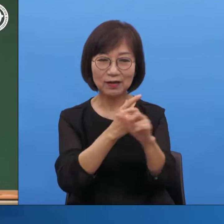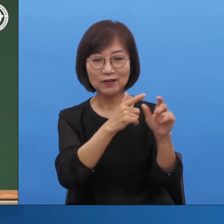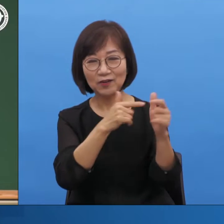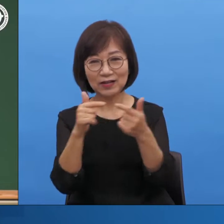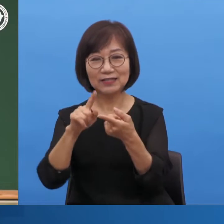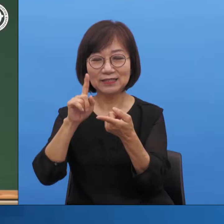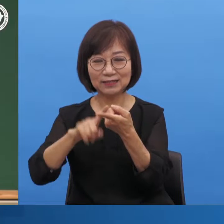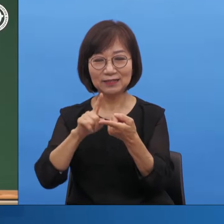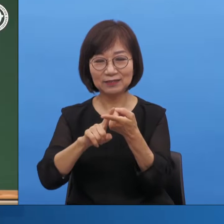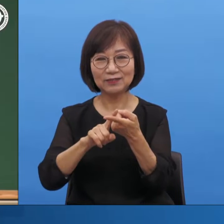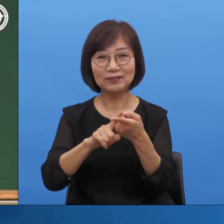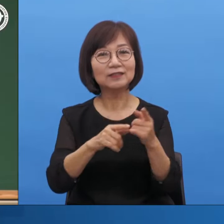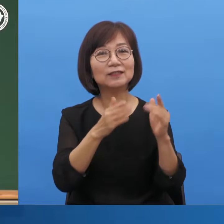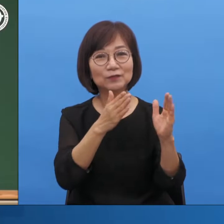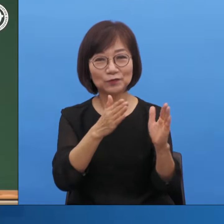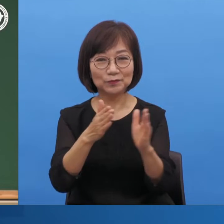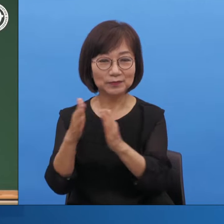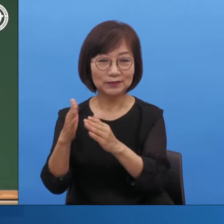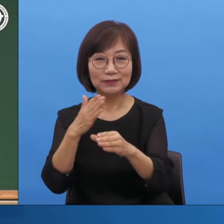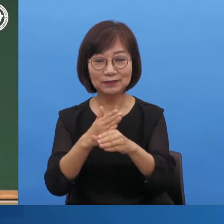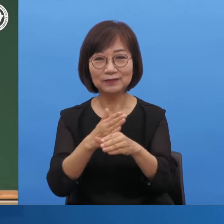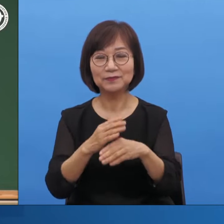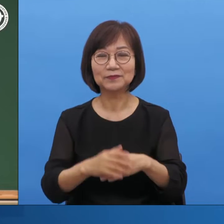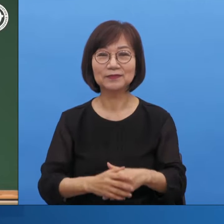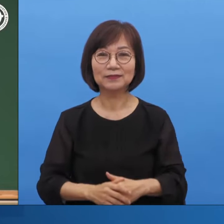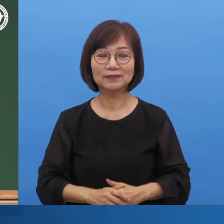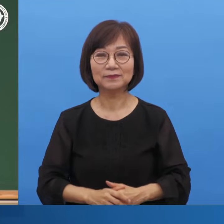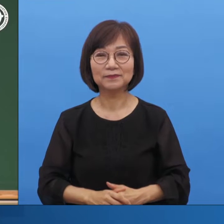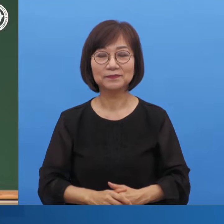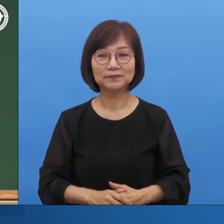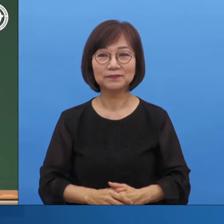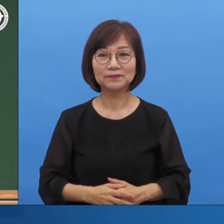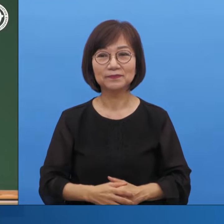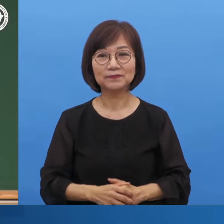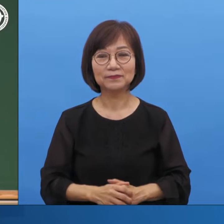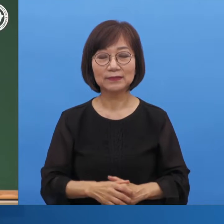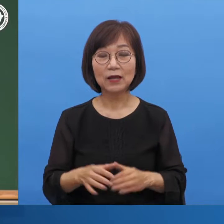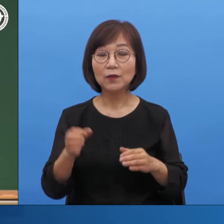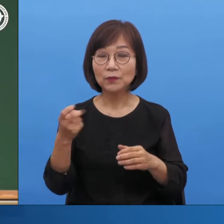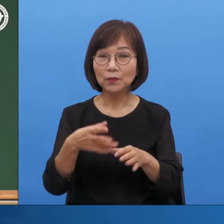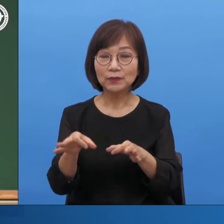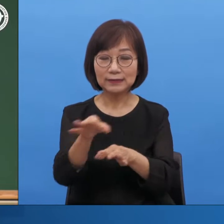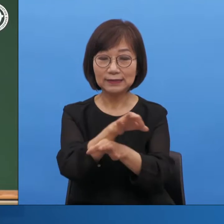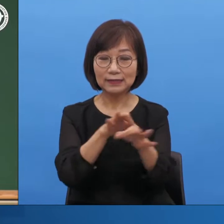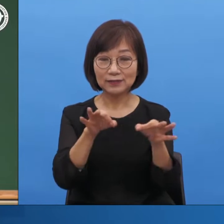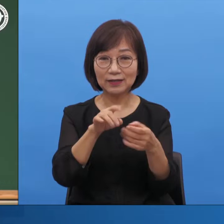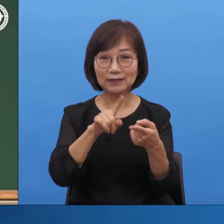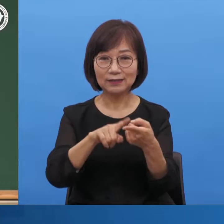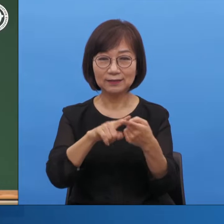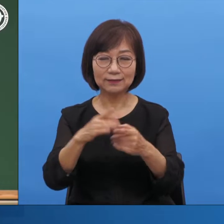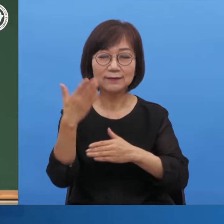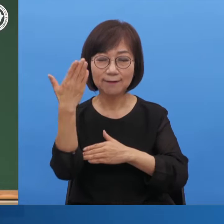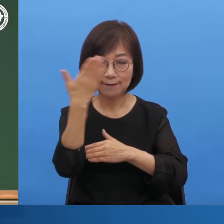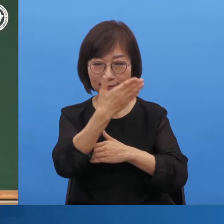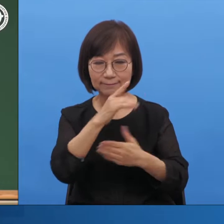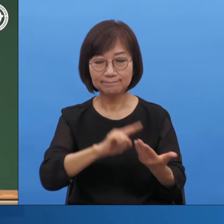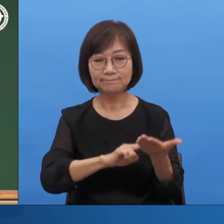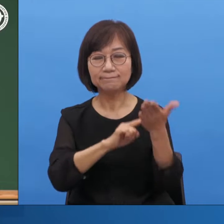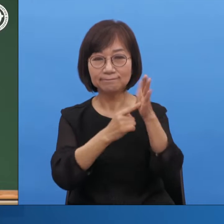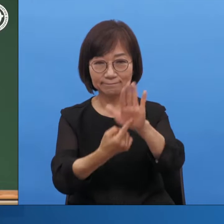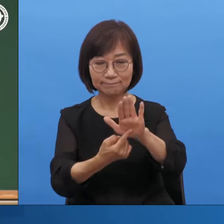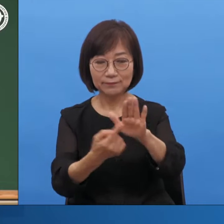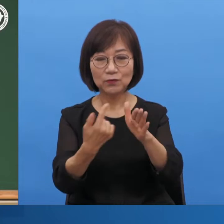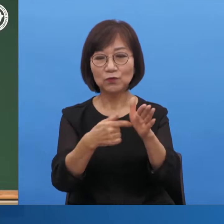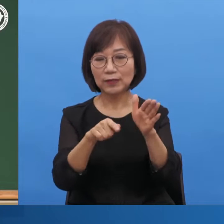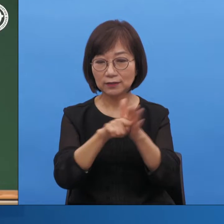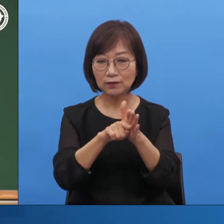행정을 맞춰가고 있습니다. 그 가운데 재정 운영은 투명하게 진행하시려고 우리